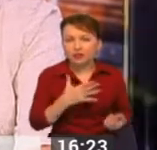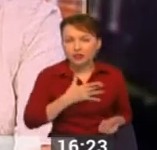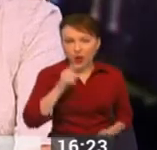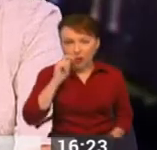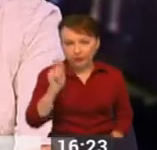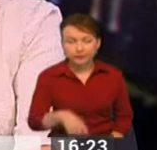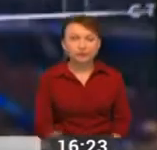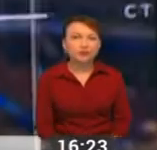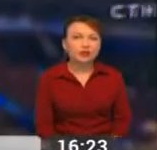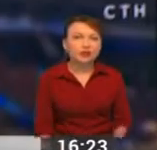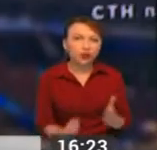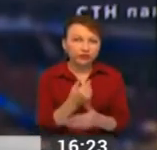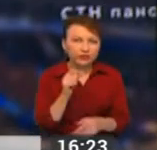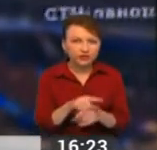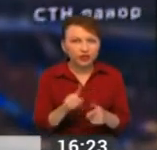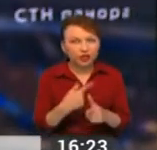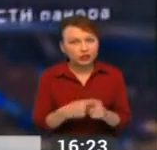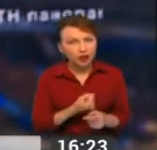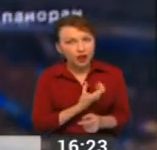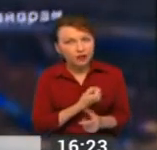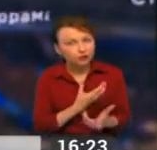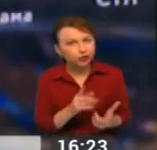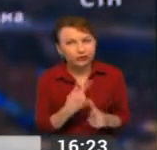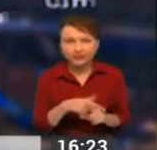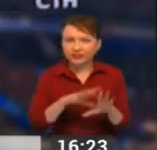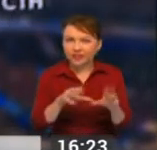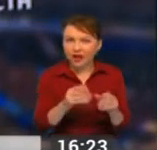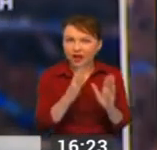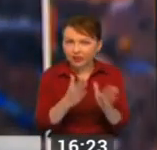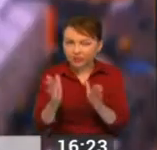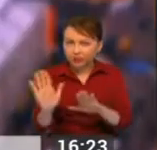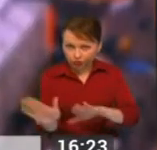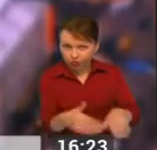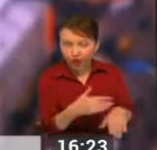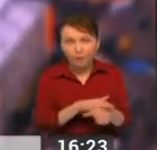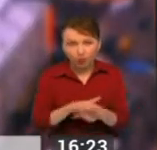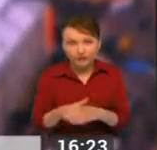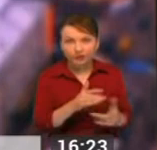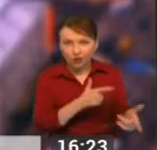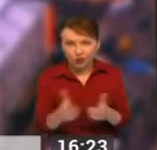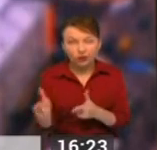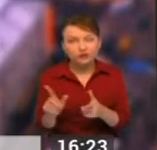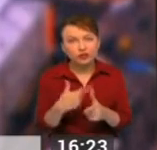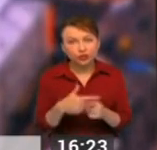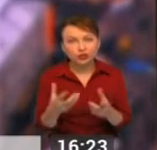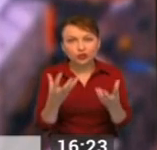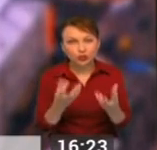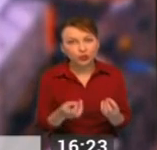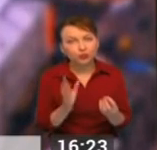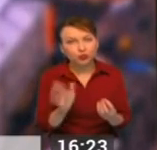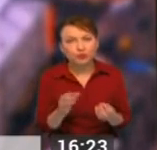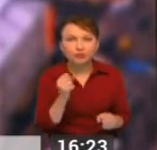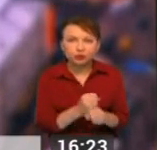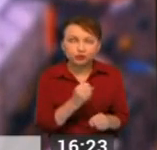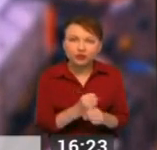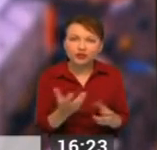Нове завдання, чи лячно, чи вже пройшли всі етапи і вже повністю готові, чи ще все ж таки будете працювати